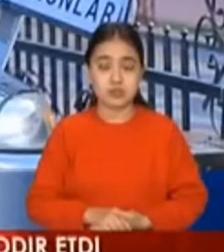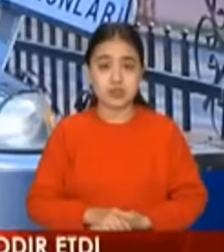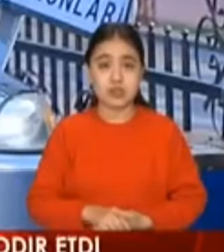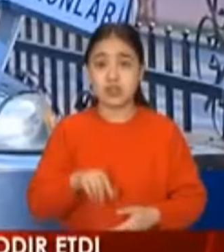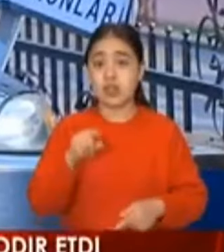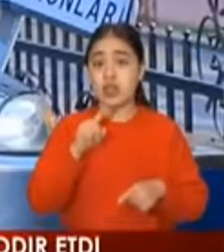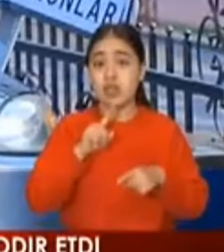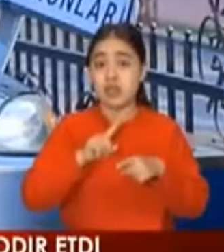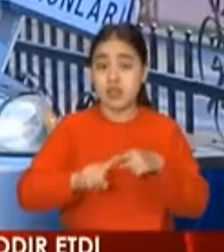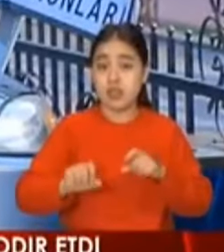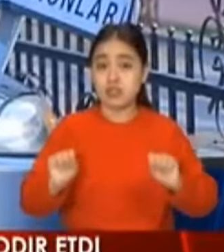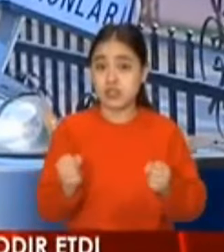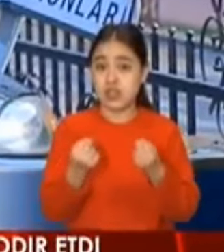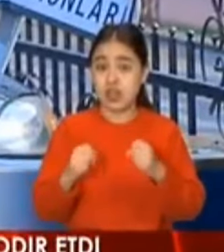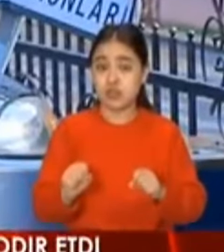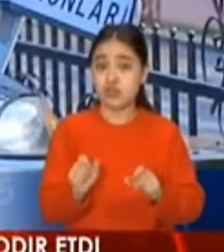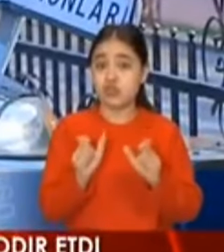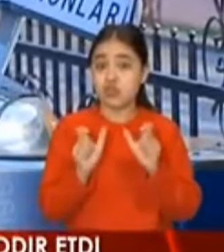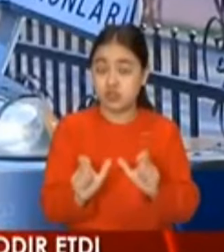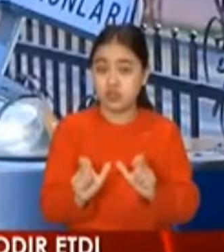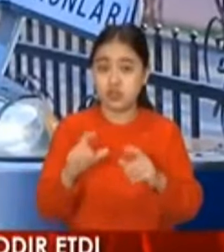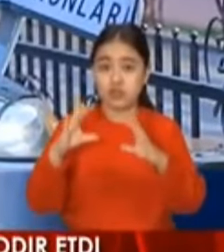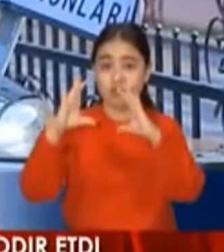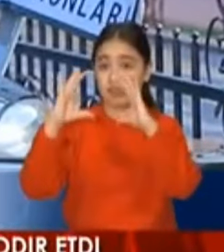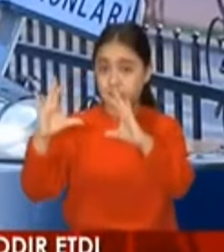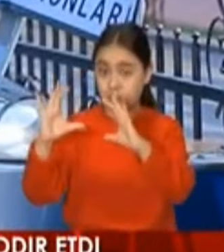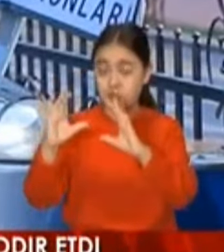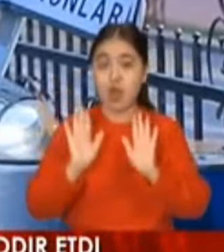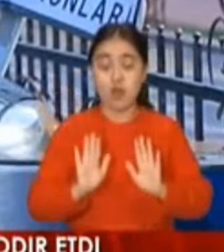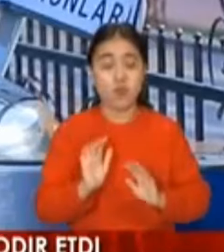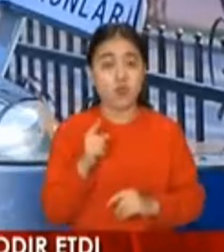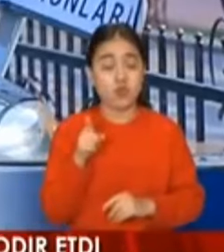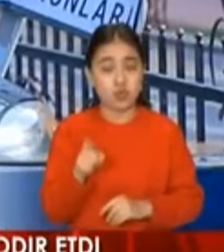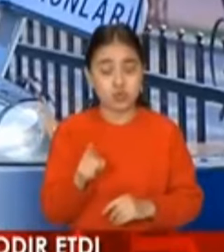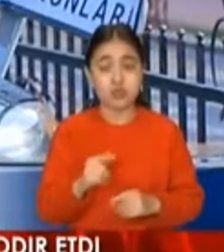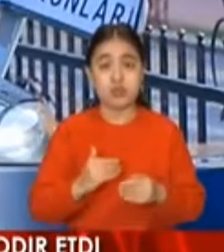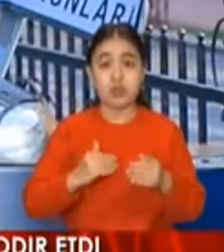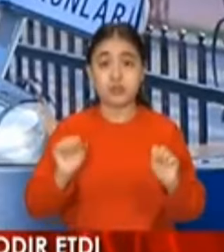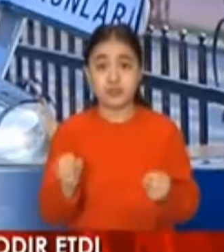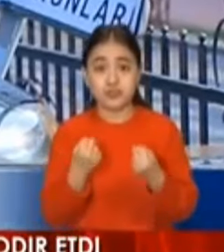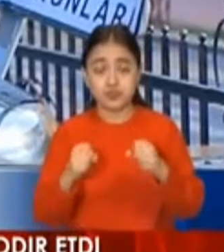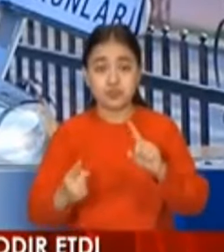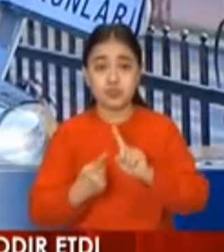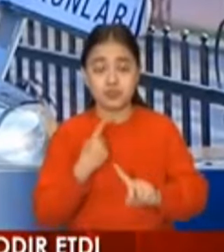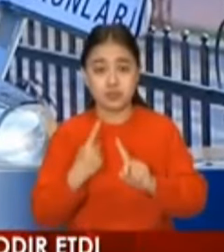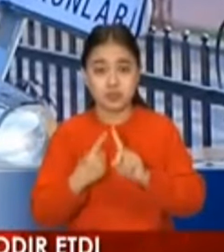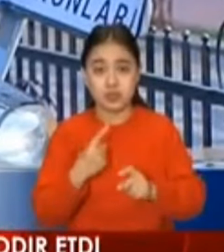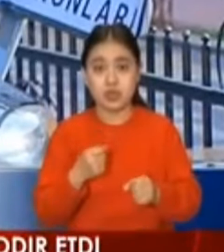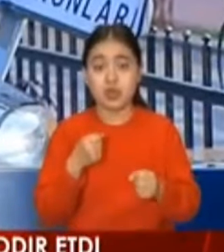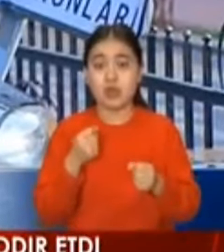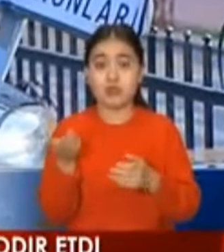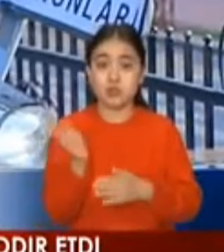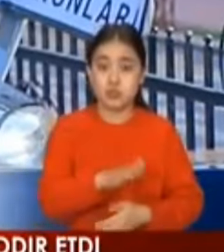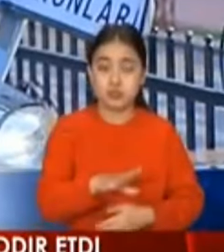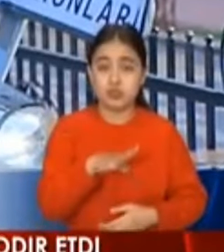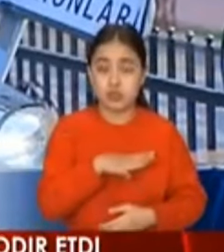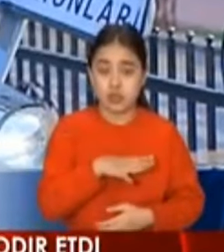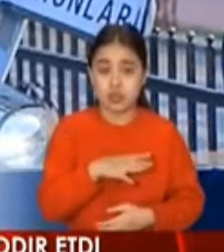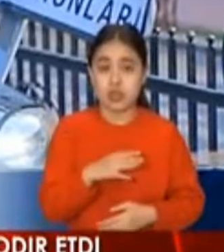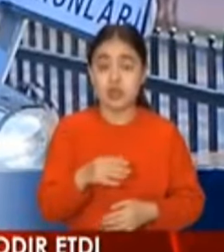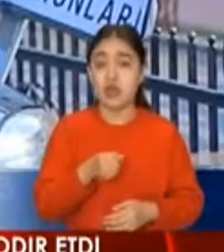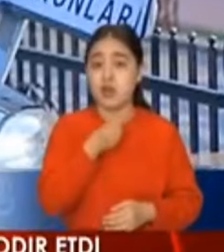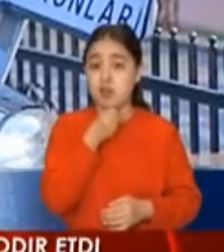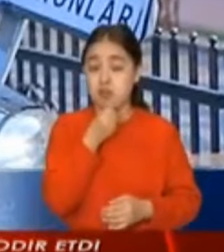Tezlik cheklanganini ifodalovchi yo'l belgisi, ammo u yuqori tezlik hisobiga urib yiqtildi. Yana voyaga